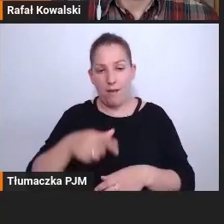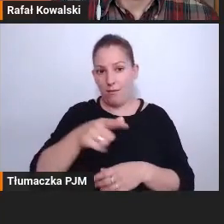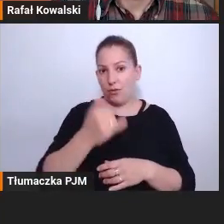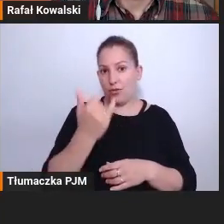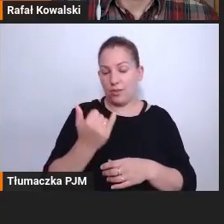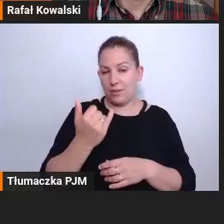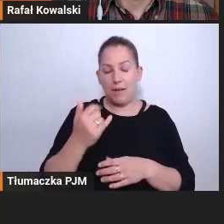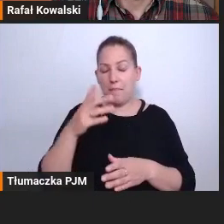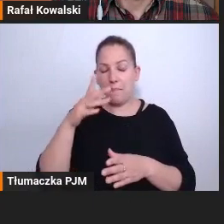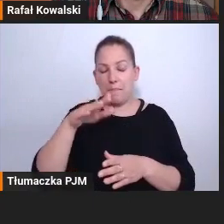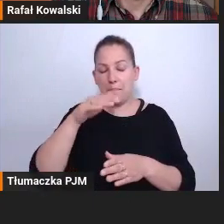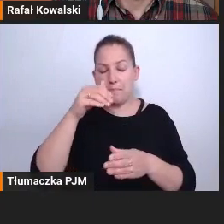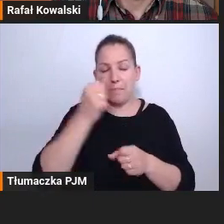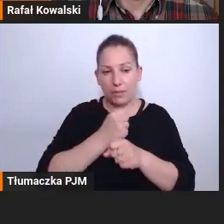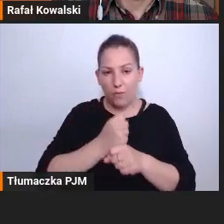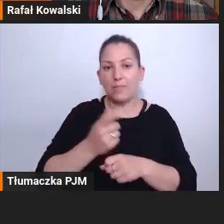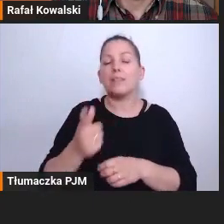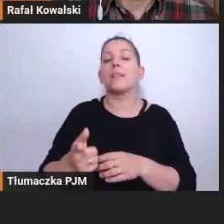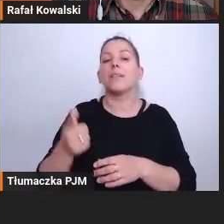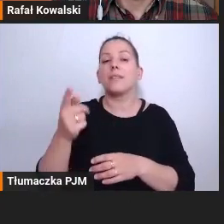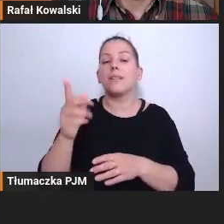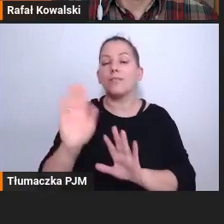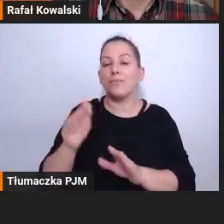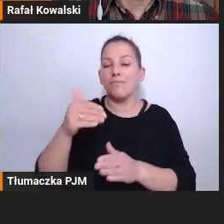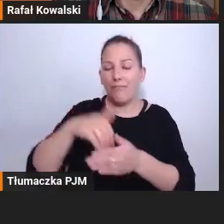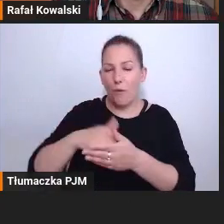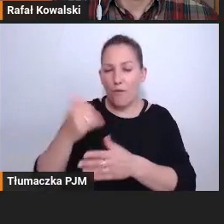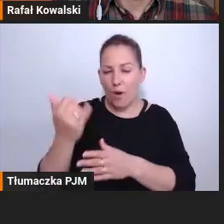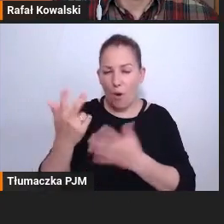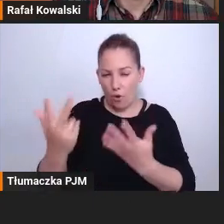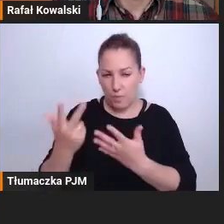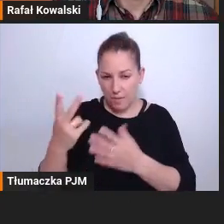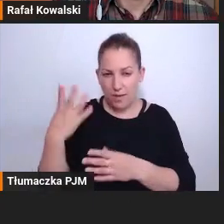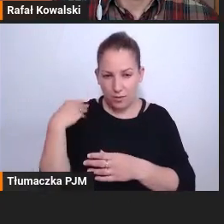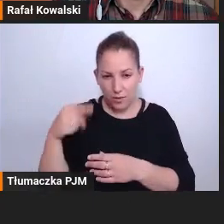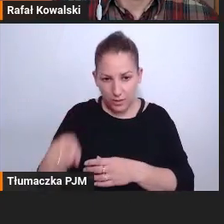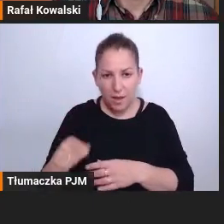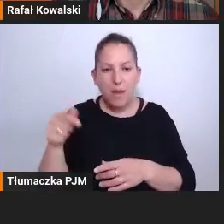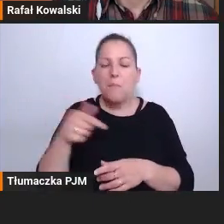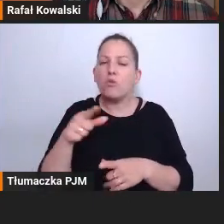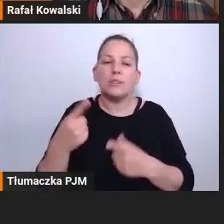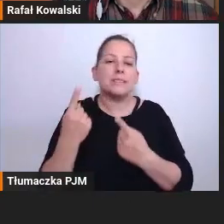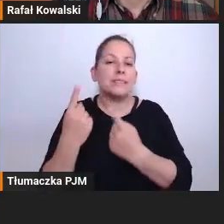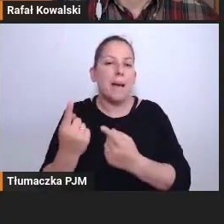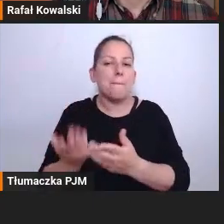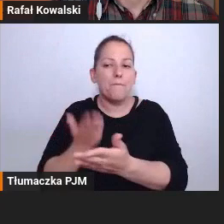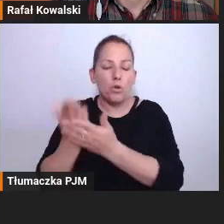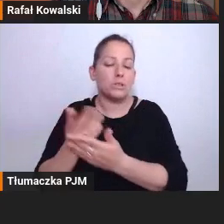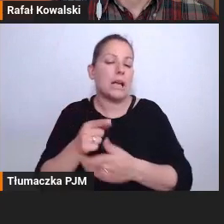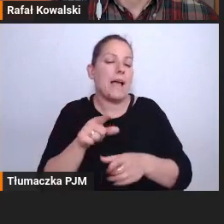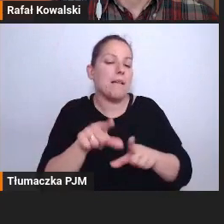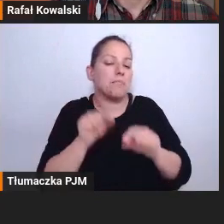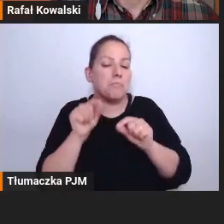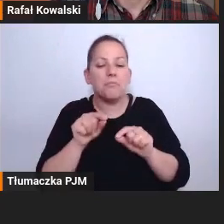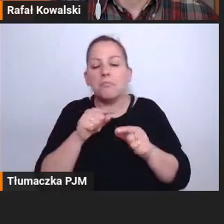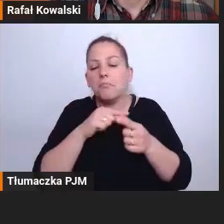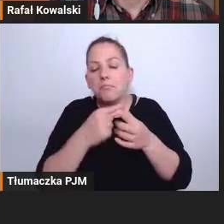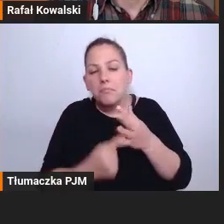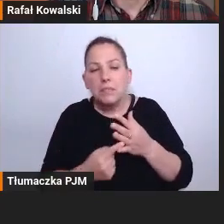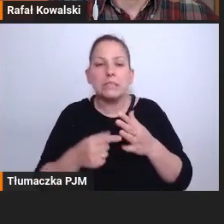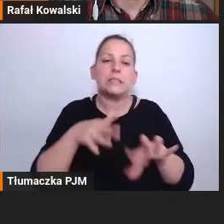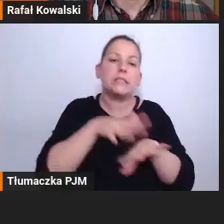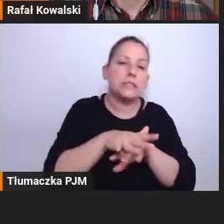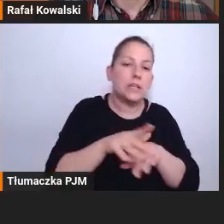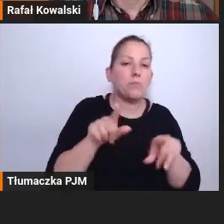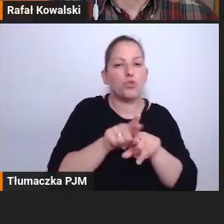do 8. roku życia, składa taki wniosek i on tutaj może wybrać sobie dowolnie, czy on chce tylko korzystać z jakiegoś systemu, czy